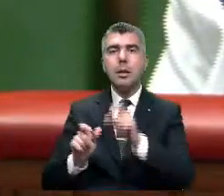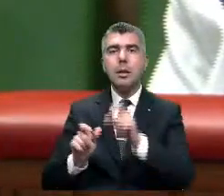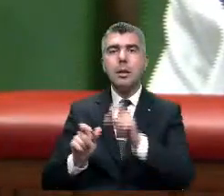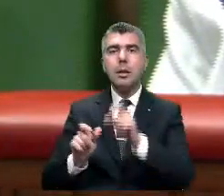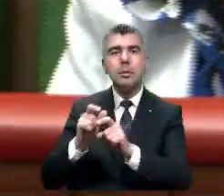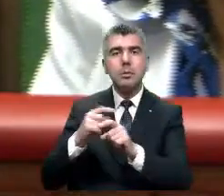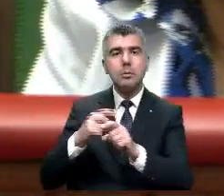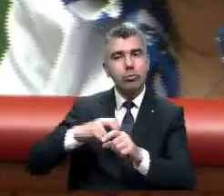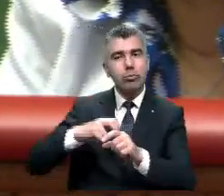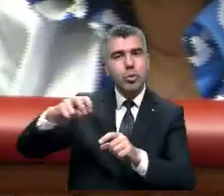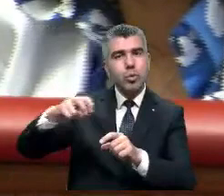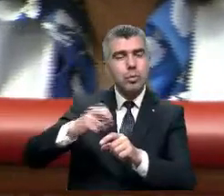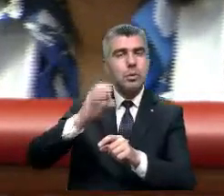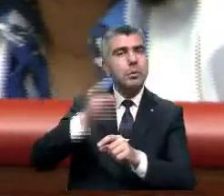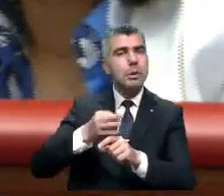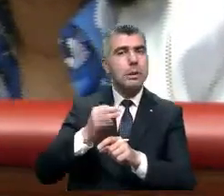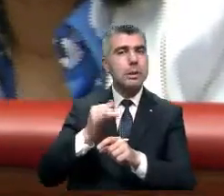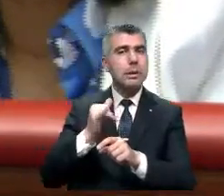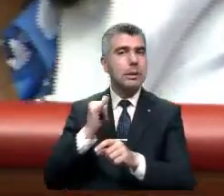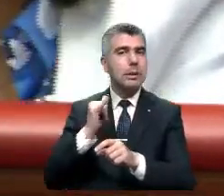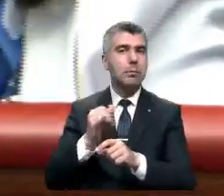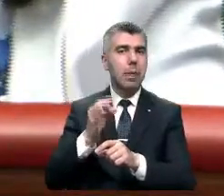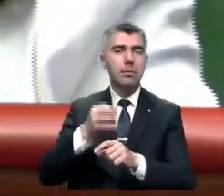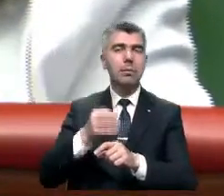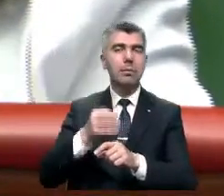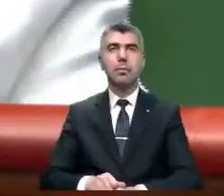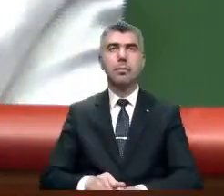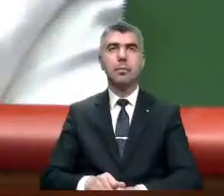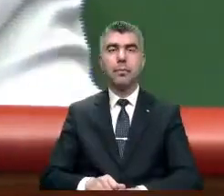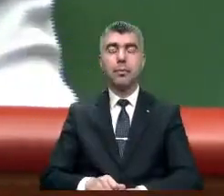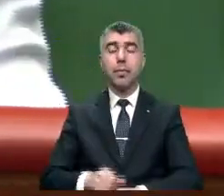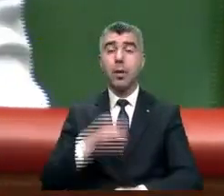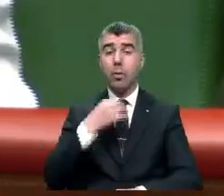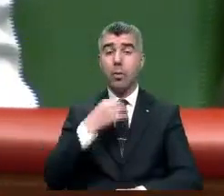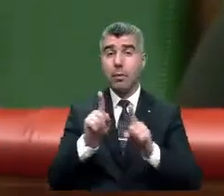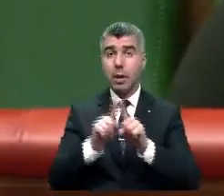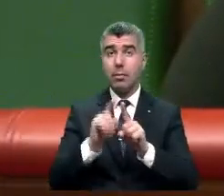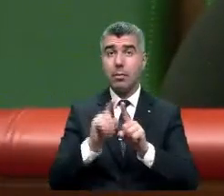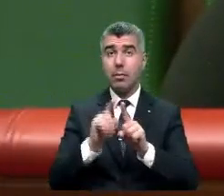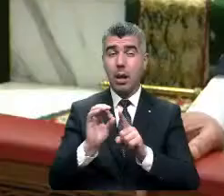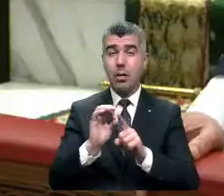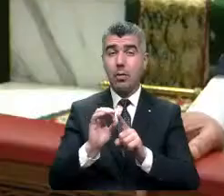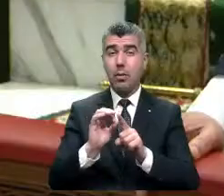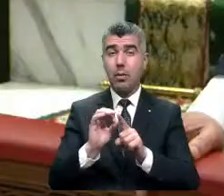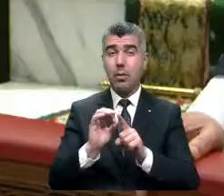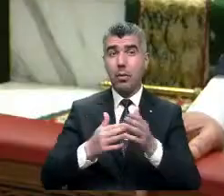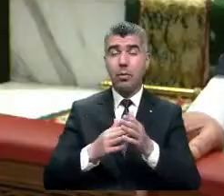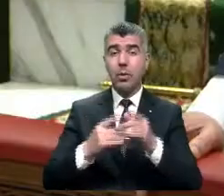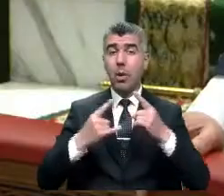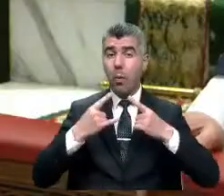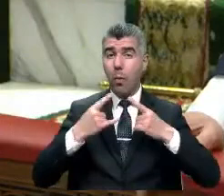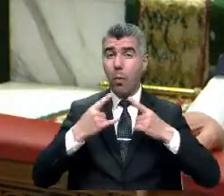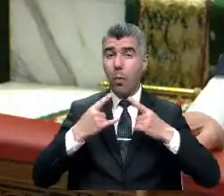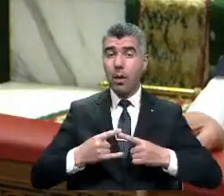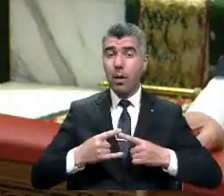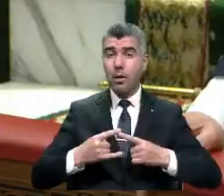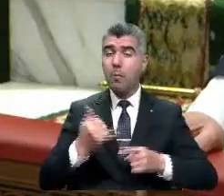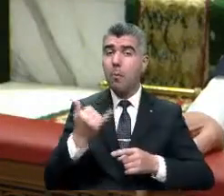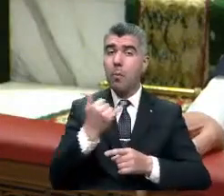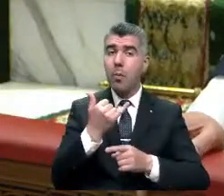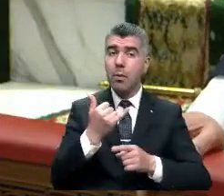المستخدمين والمواطنين بشكل عام من اجل تحسين ظروف السلامه في هذا الباب